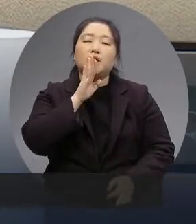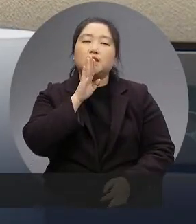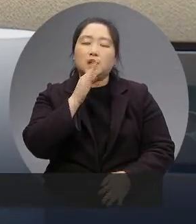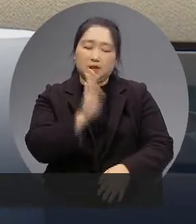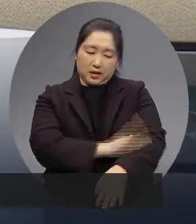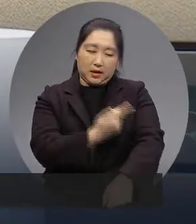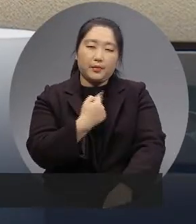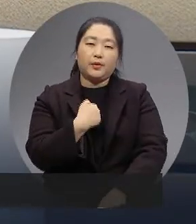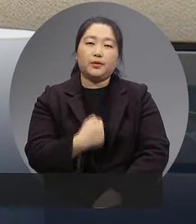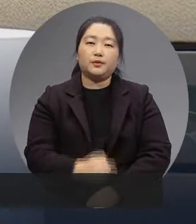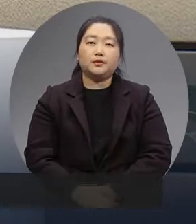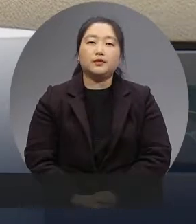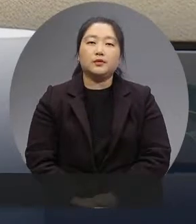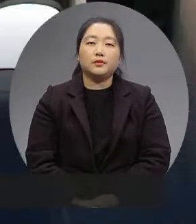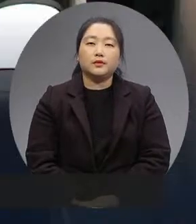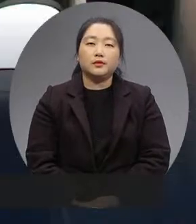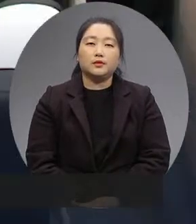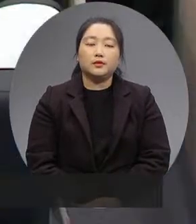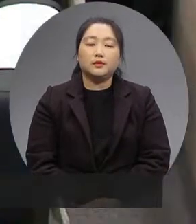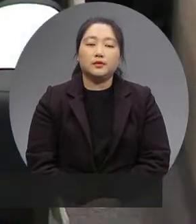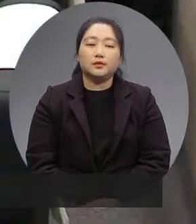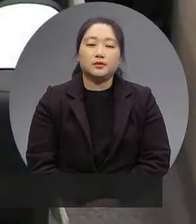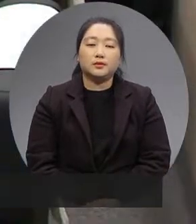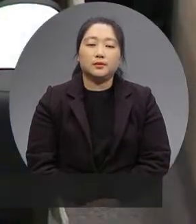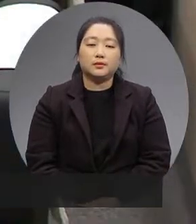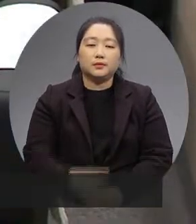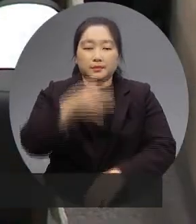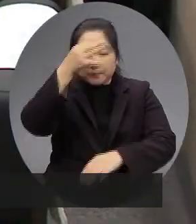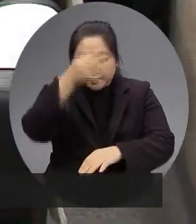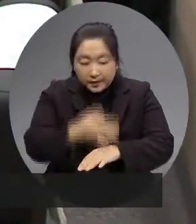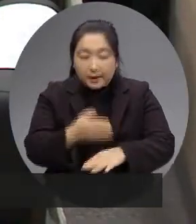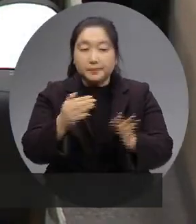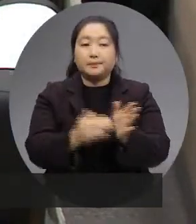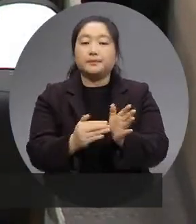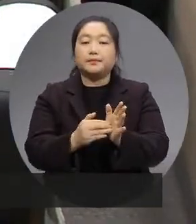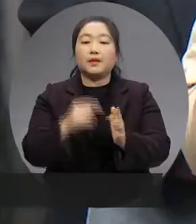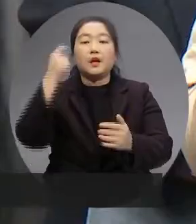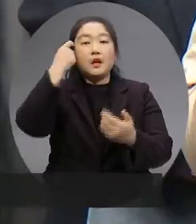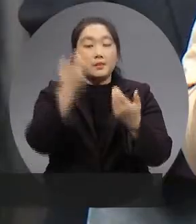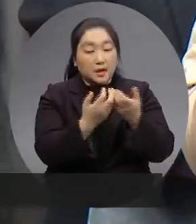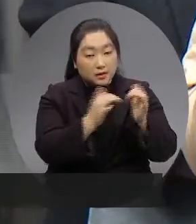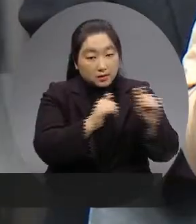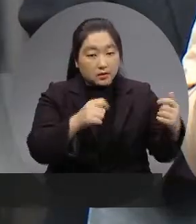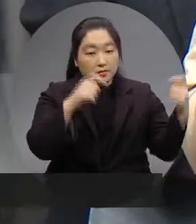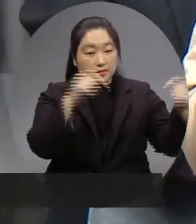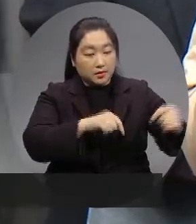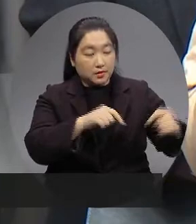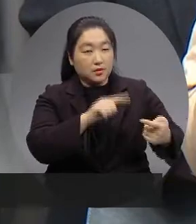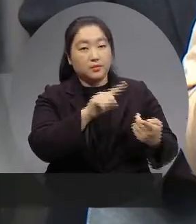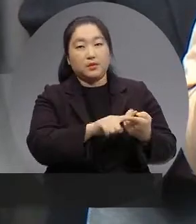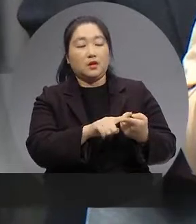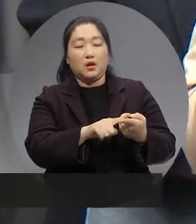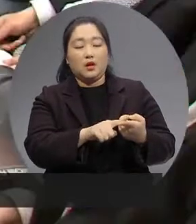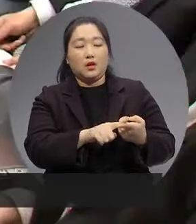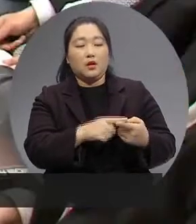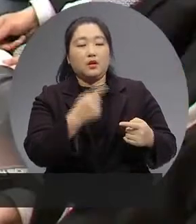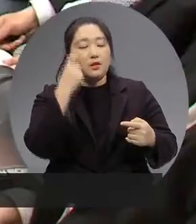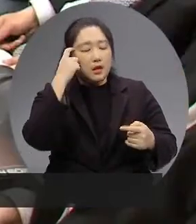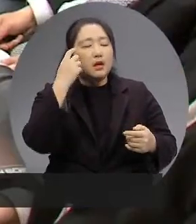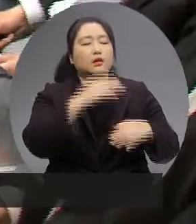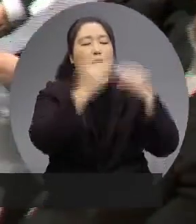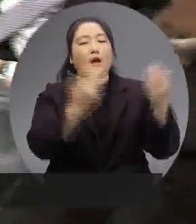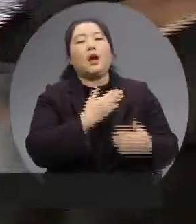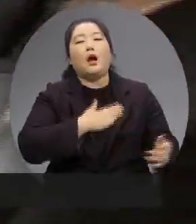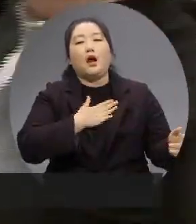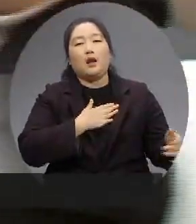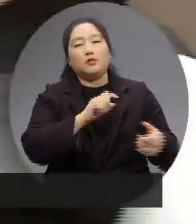건 제가 잘못한 것 같습니다. 사과는 했지만 반대 주민과의 면담에 대해선 주장을 다 알고 있어